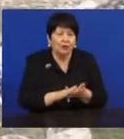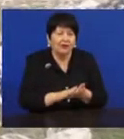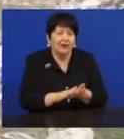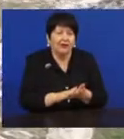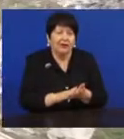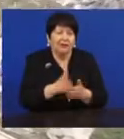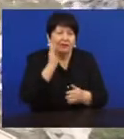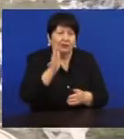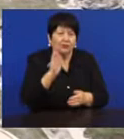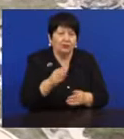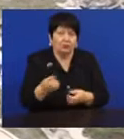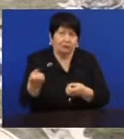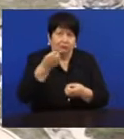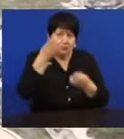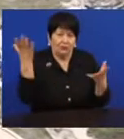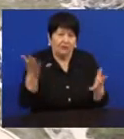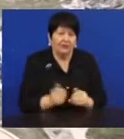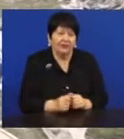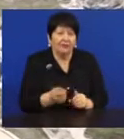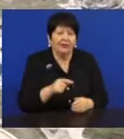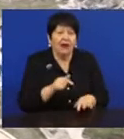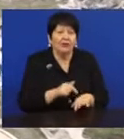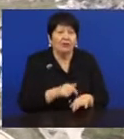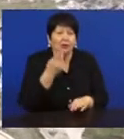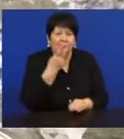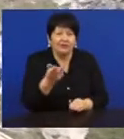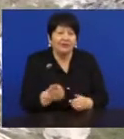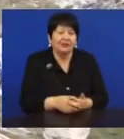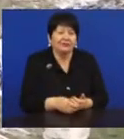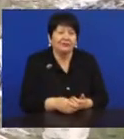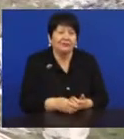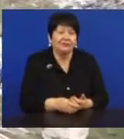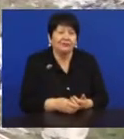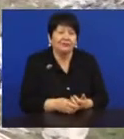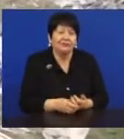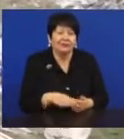un viitor luminos. Am observat că mulți au